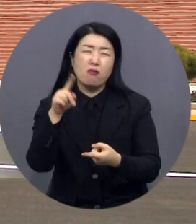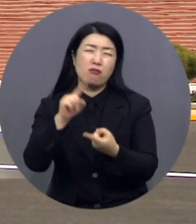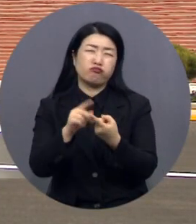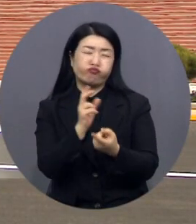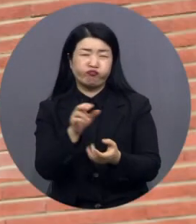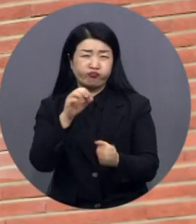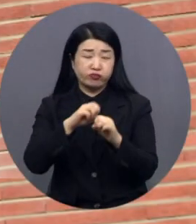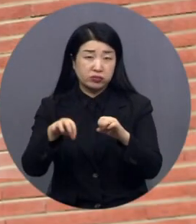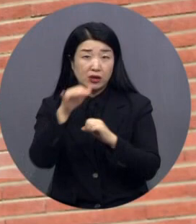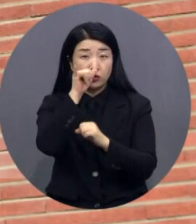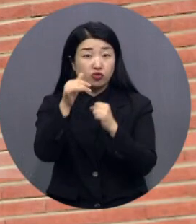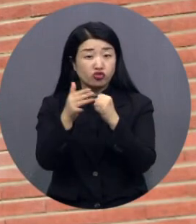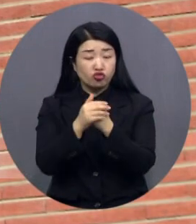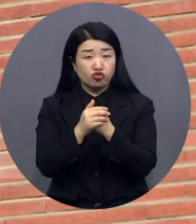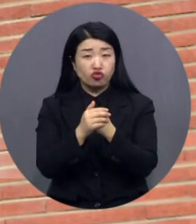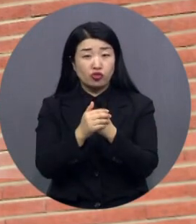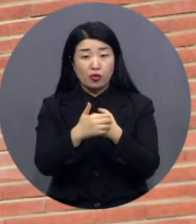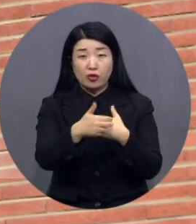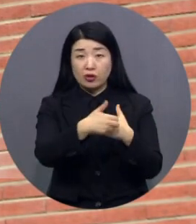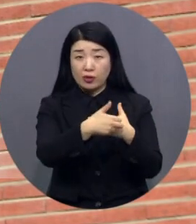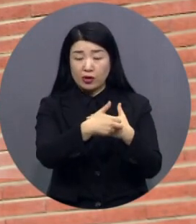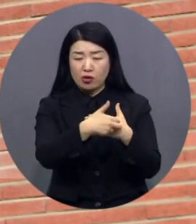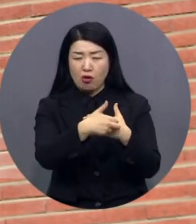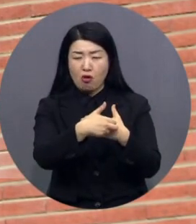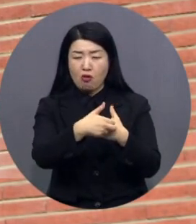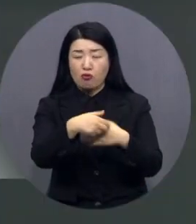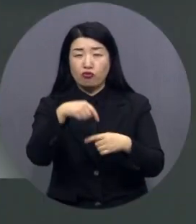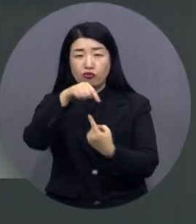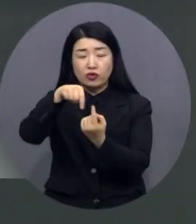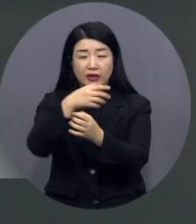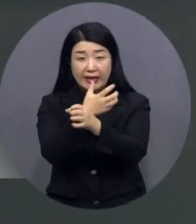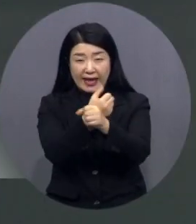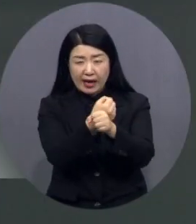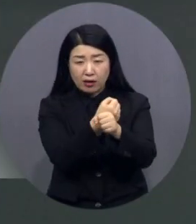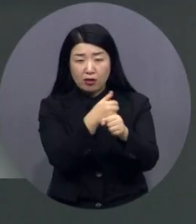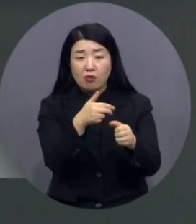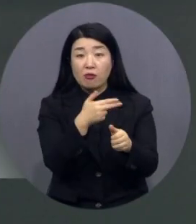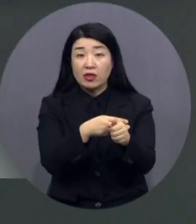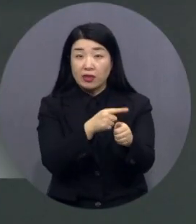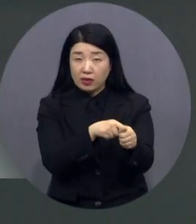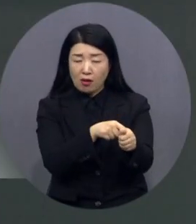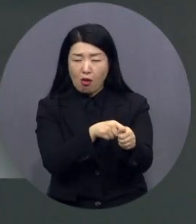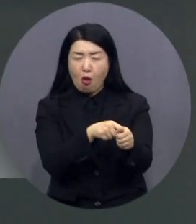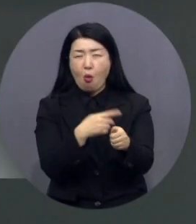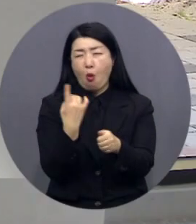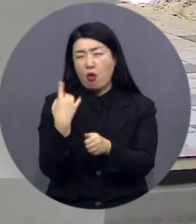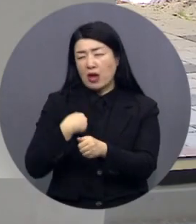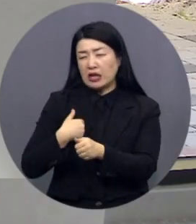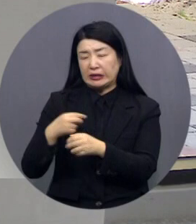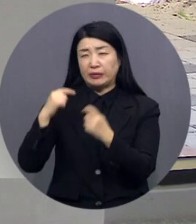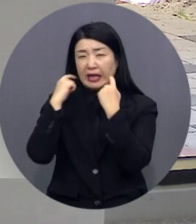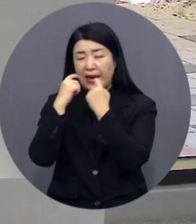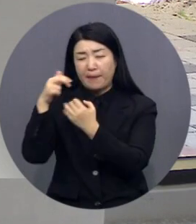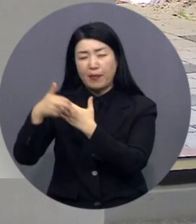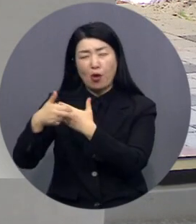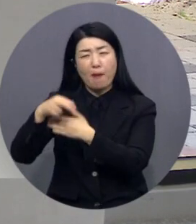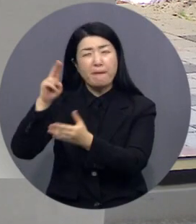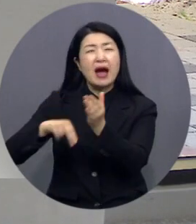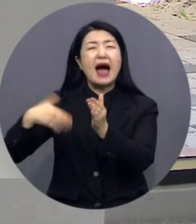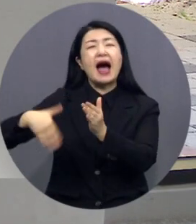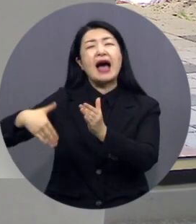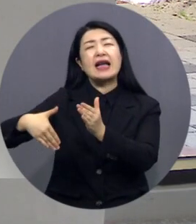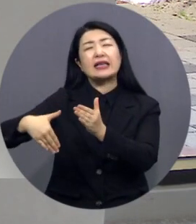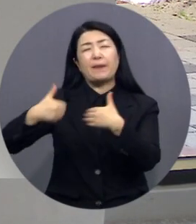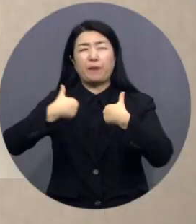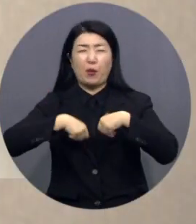따르면 지난해 8월 민관협력 의원 운영 계약을 맺었던 의사가 현재 운영하는 병원을 팔지 못했다며 계약